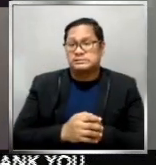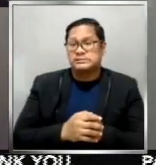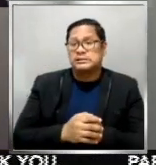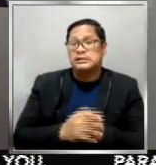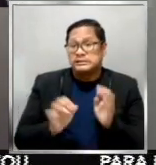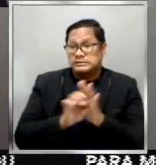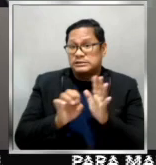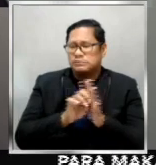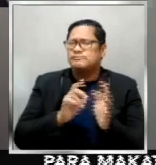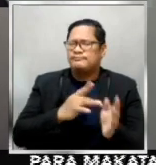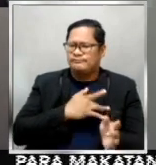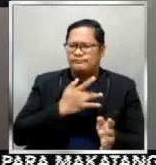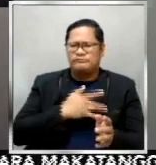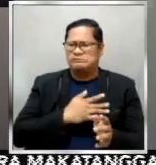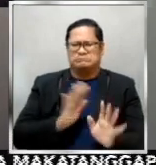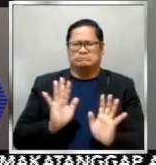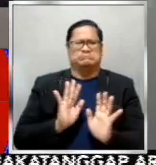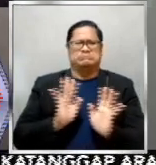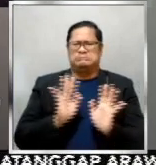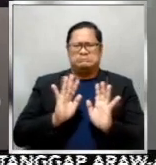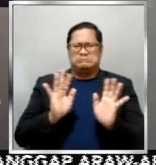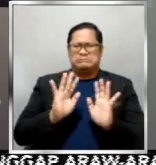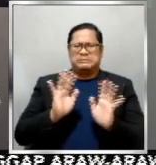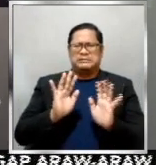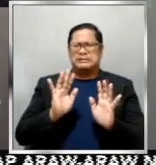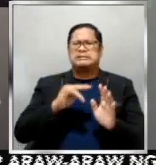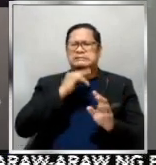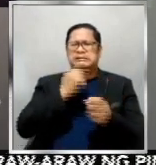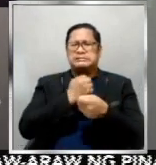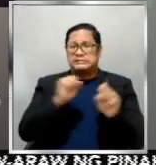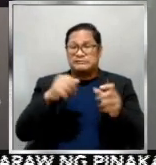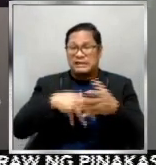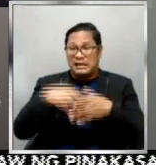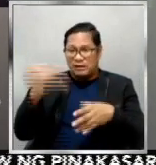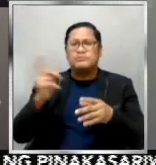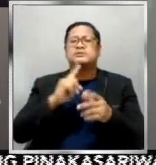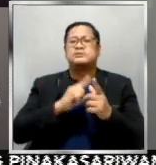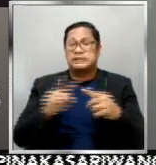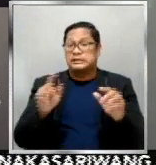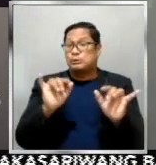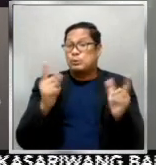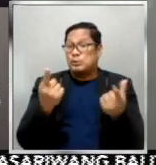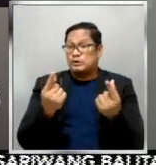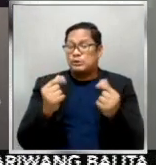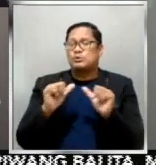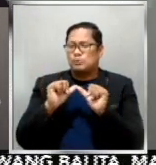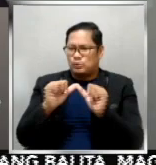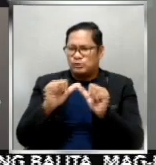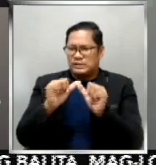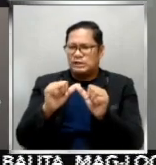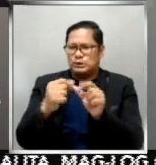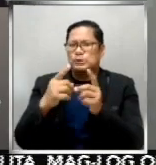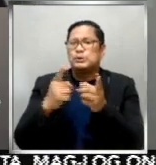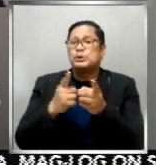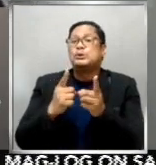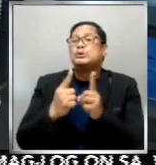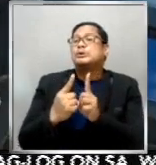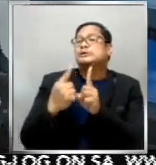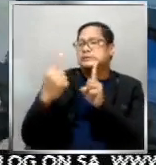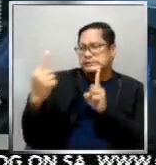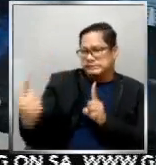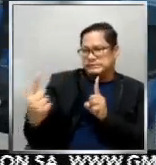mapanganib ang paglabas ng bahay ng mga anak, ipagpapatuloy po kung ano man yung distance learning delivery modality na